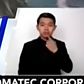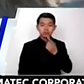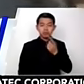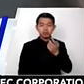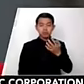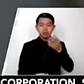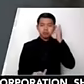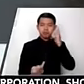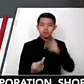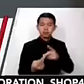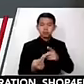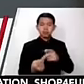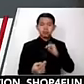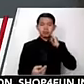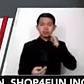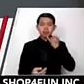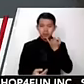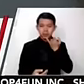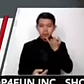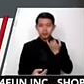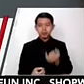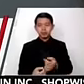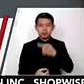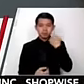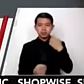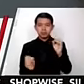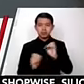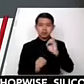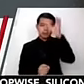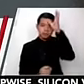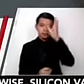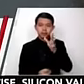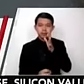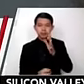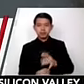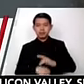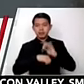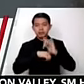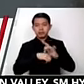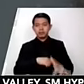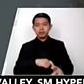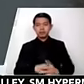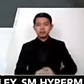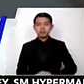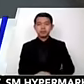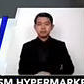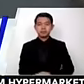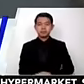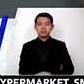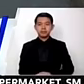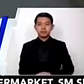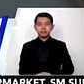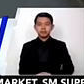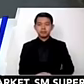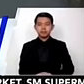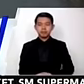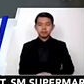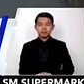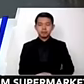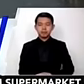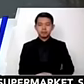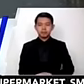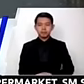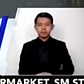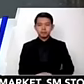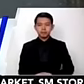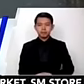ka naiiyak inian po si n ako kas wala bata ba mhm ng mga magulang